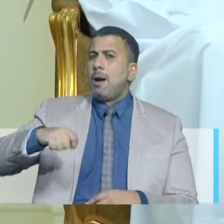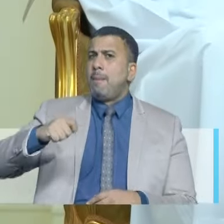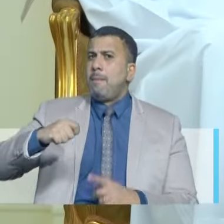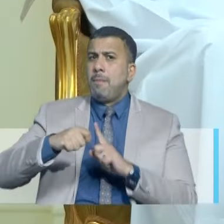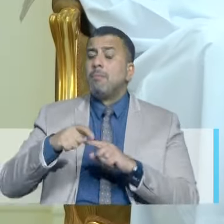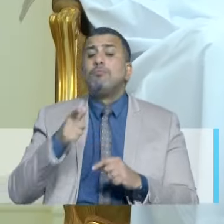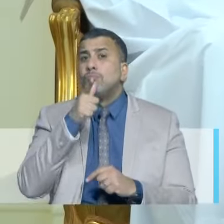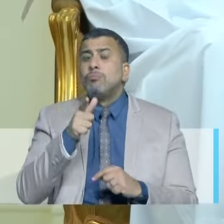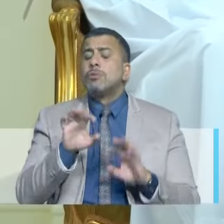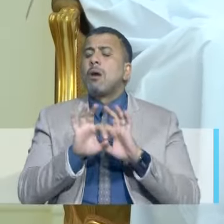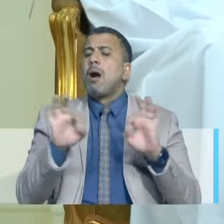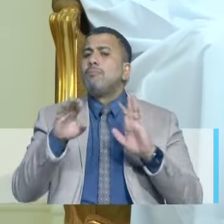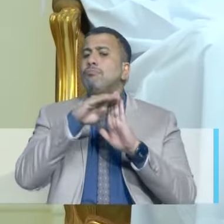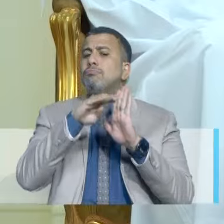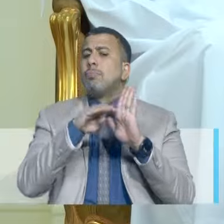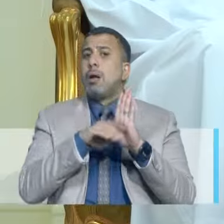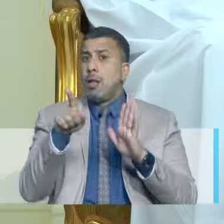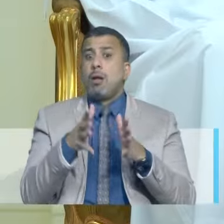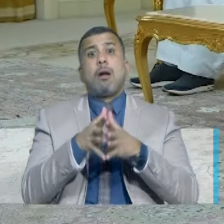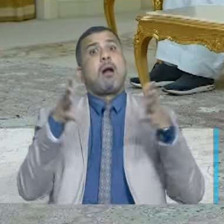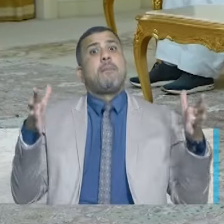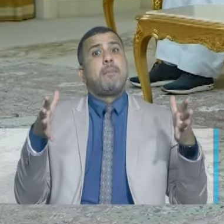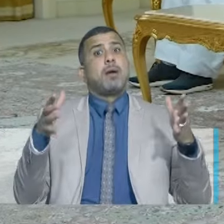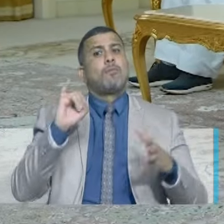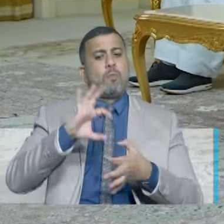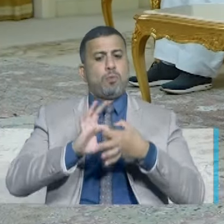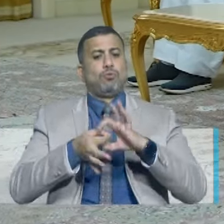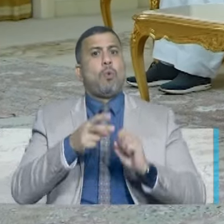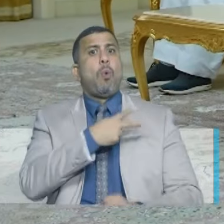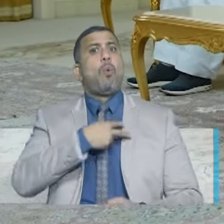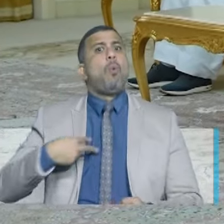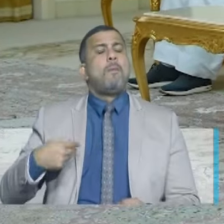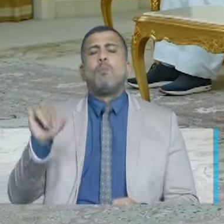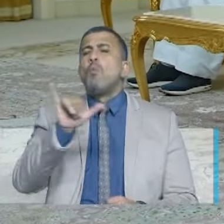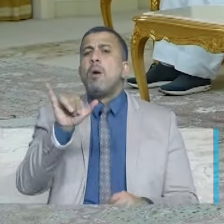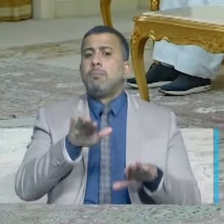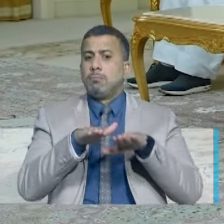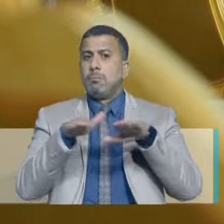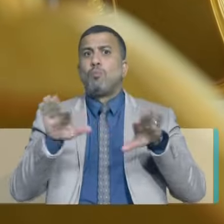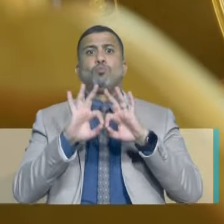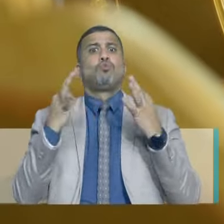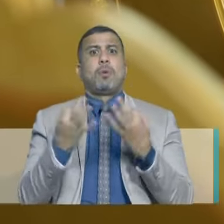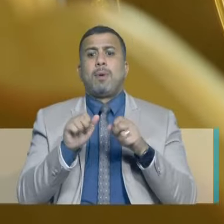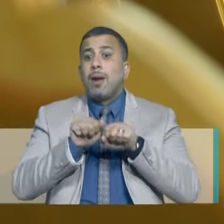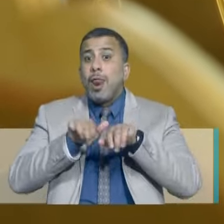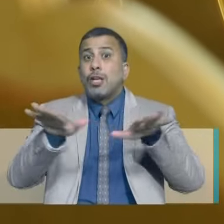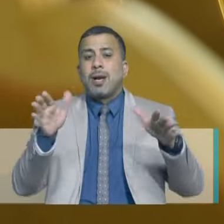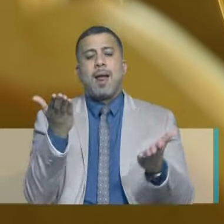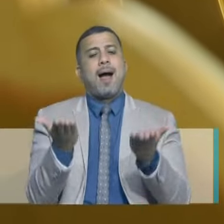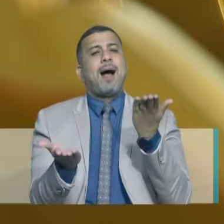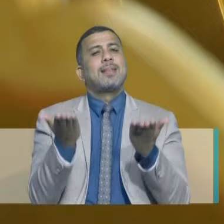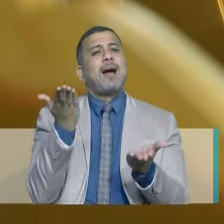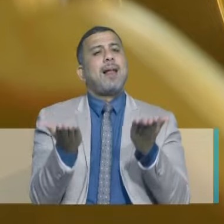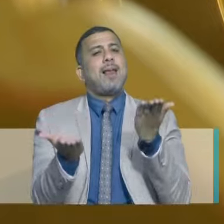وتكامل اجهزتها ودورها الكبير في المنظومه الحكوميه واستقرار المجتمع والعمل على نشر العداله